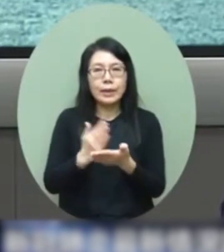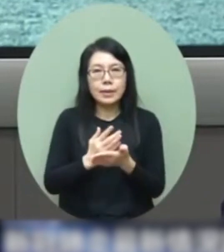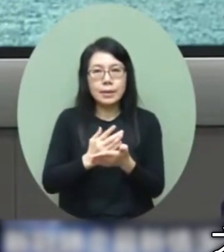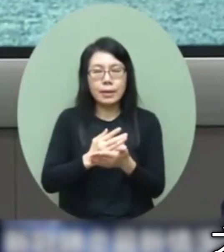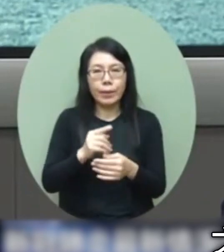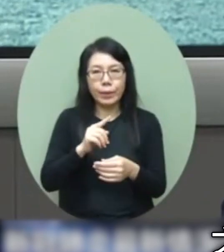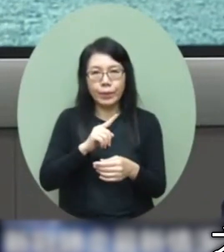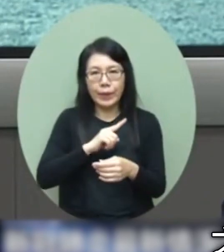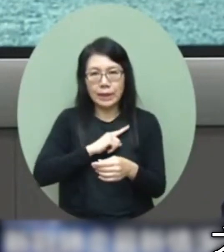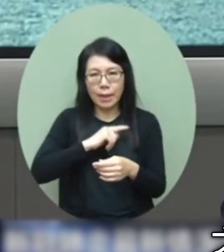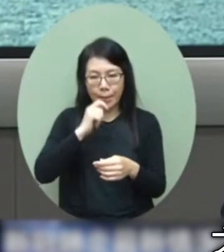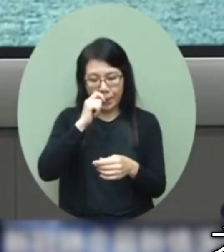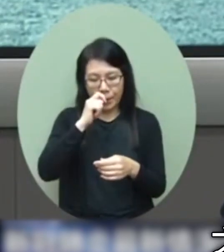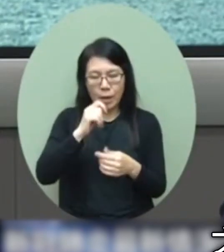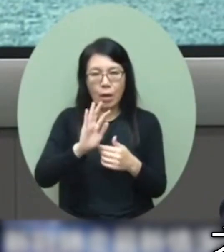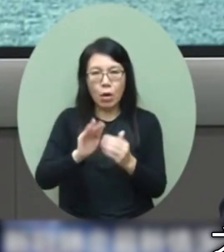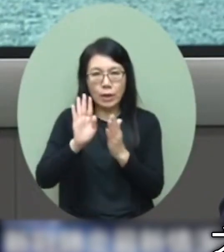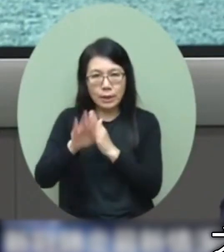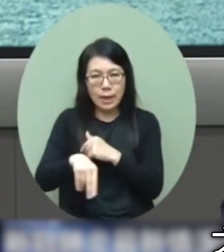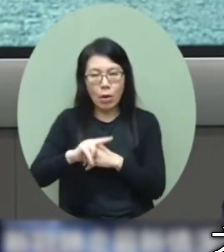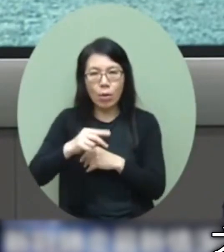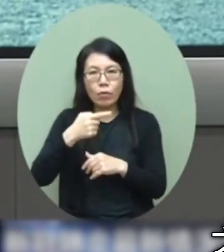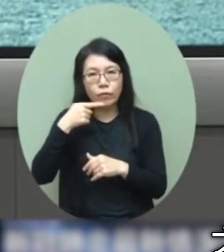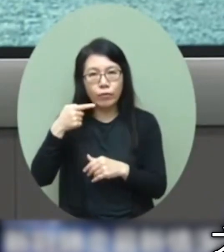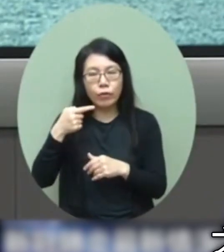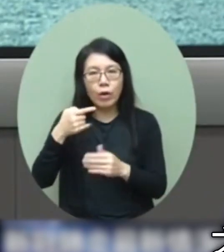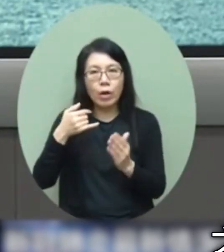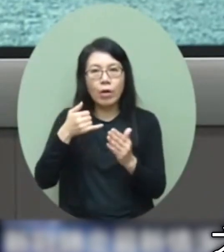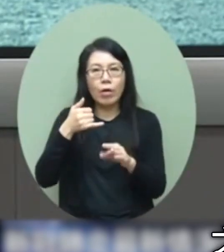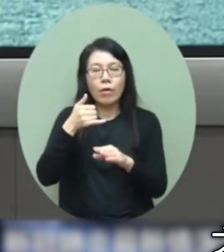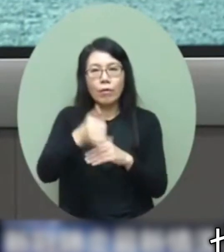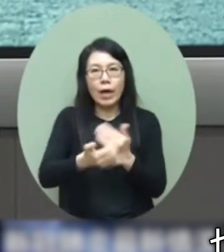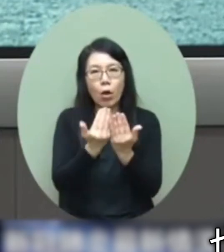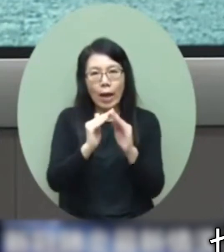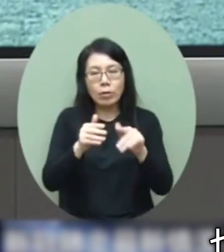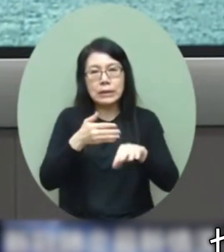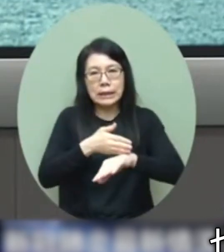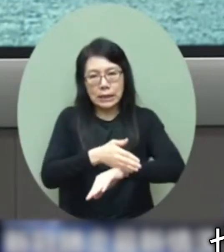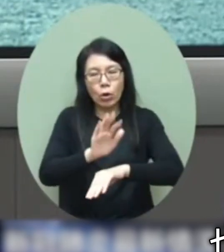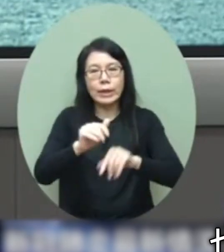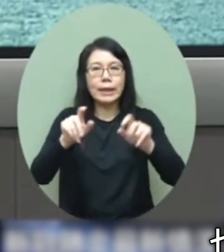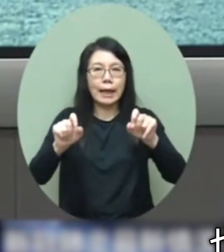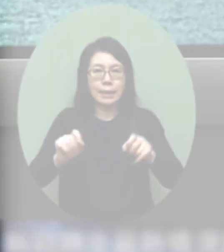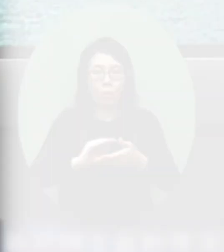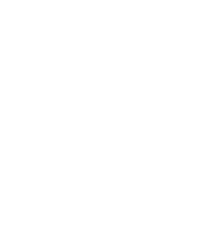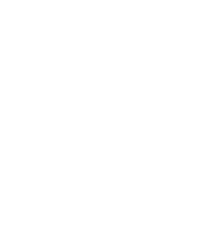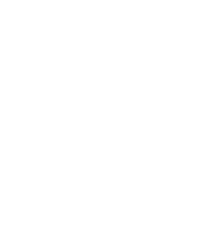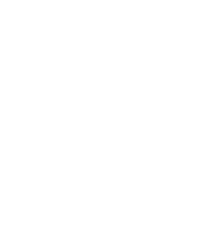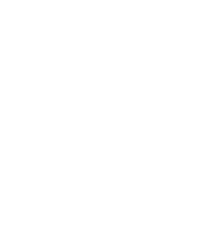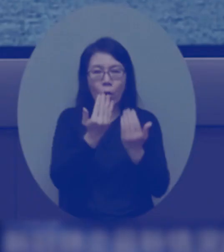試，然後即係可能佢之後如果係陰性嘅話，佢翻學遲到嘅話，可以解釋翻俾學校聽嘅。